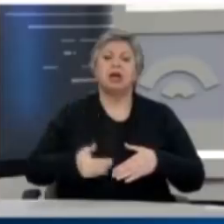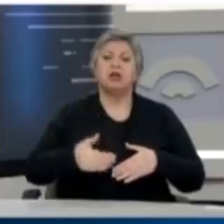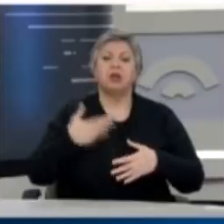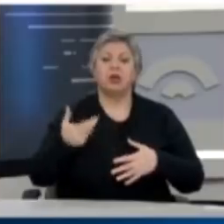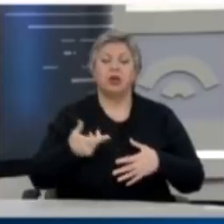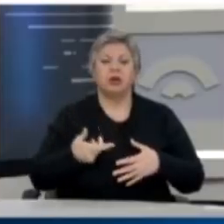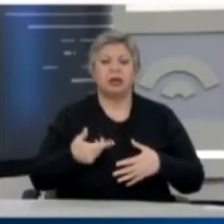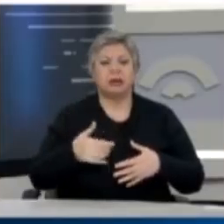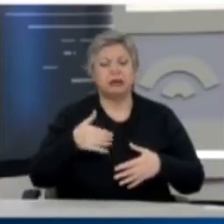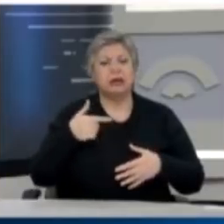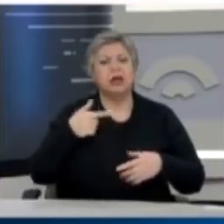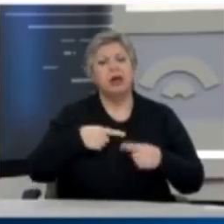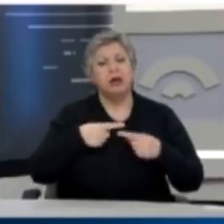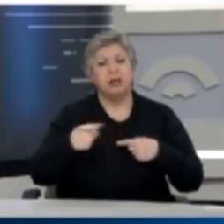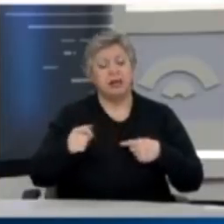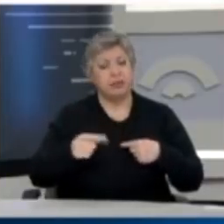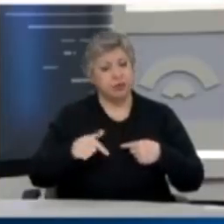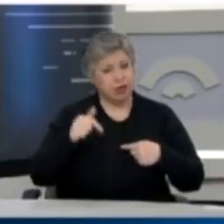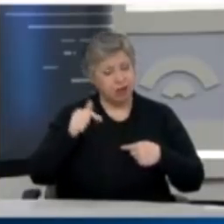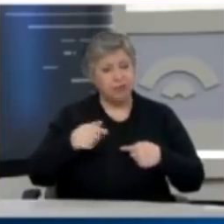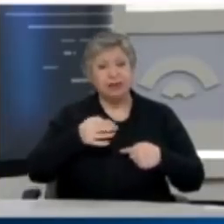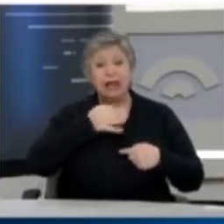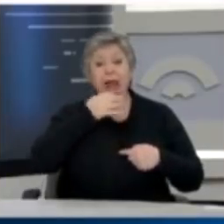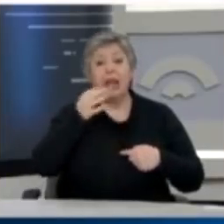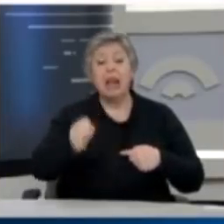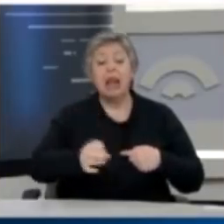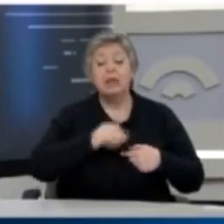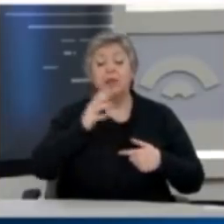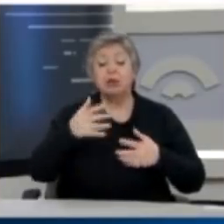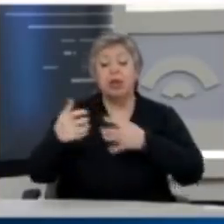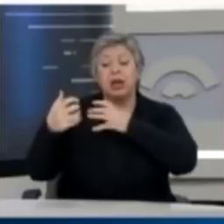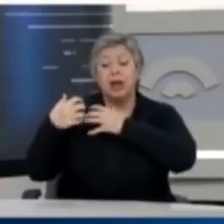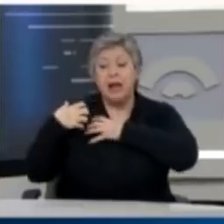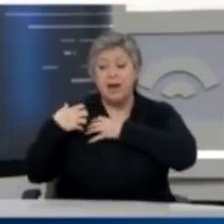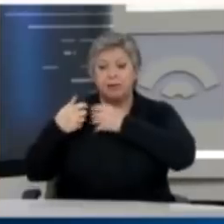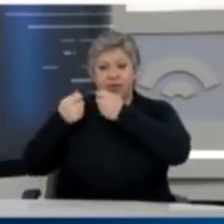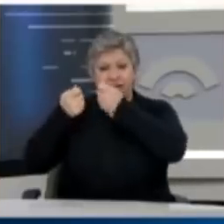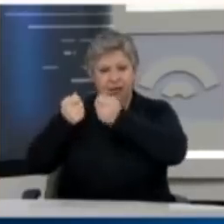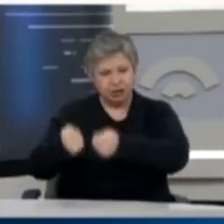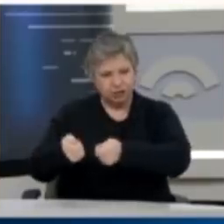τους στην τοπική διοίκηση, σύμφωνα με τα οποία η μεταφορά αρμοδιοτήτων